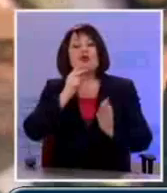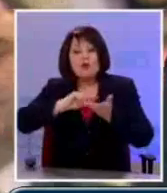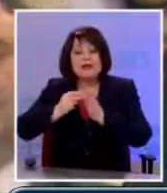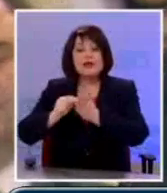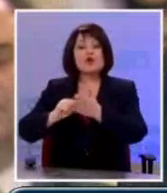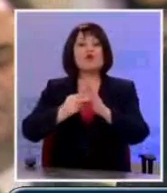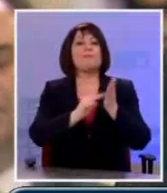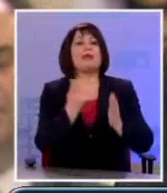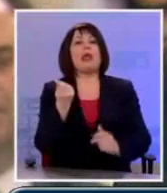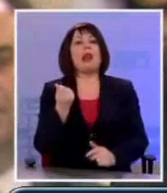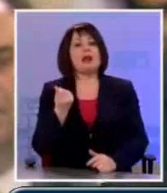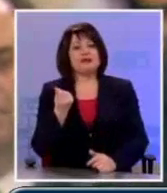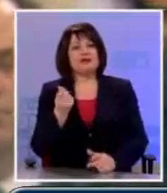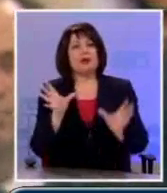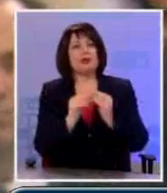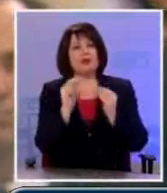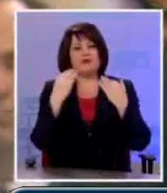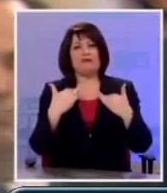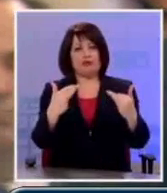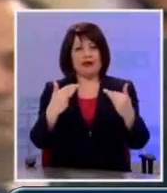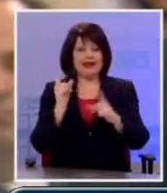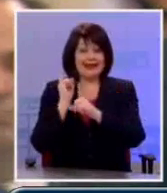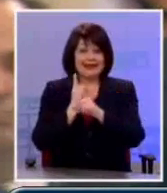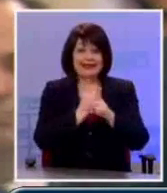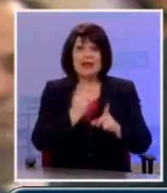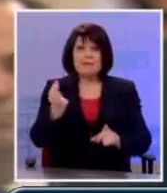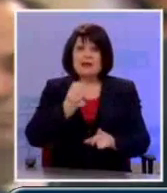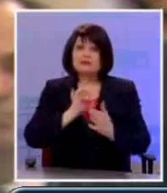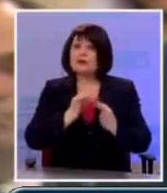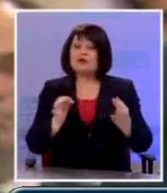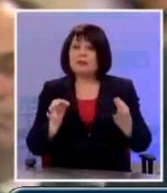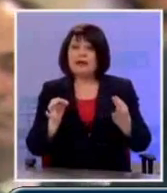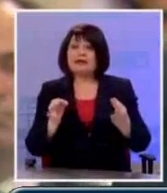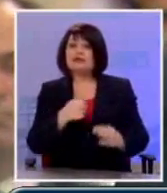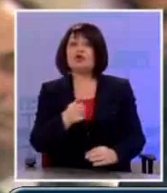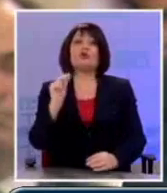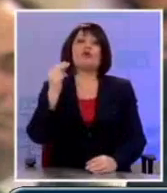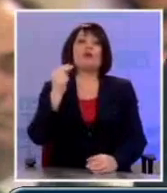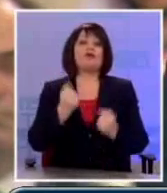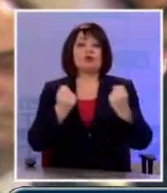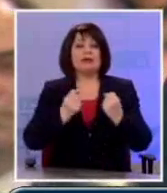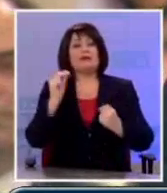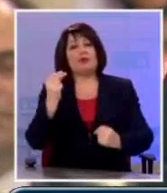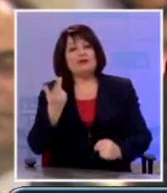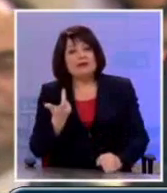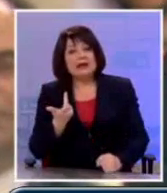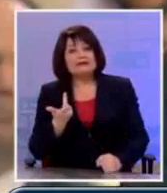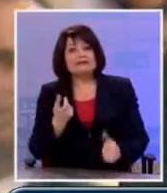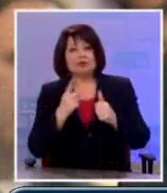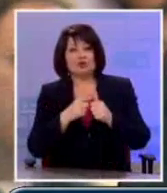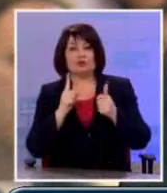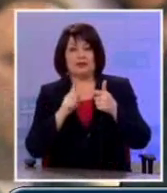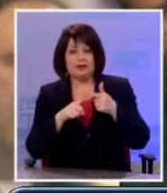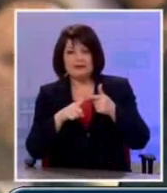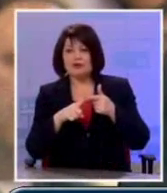χρημάτων για τη Βουλή. Μπορείτε να το εξειδικεύσετε αυτό λίγο περισσότερο πέραν των βουλευτικών αυτοκινήτων? Μία δεύτερη ερώτηση